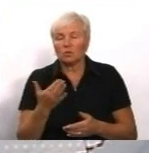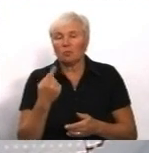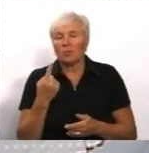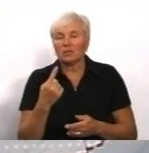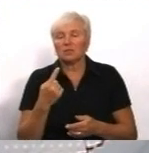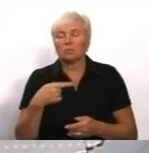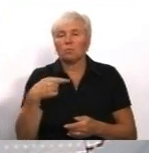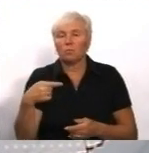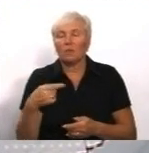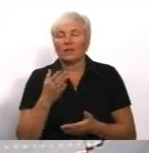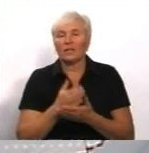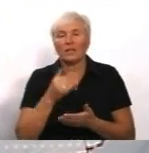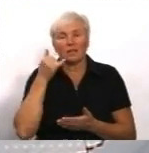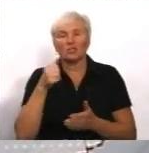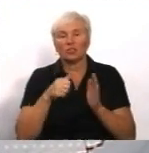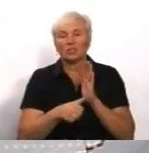Є телефон